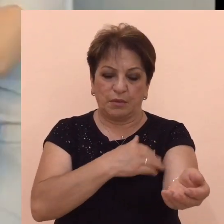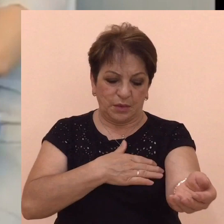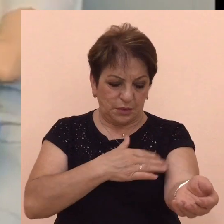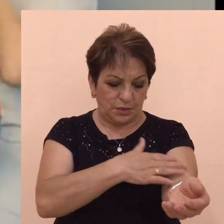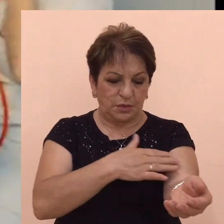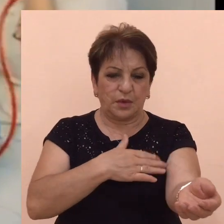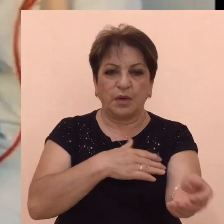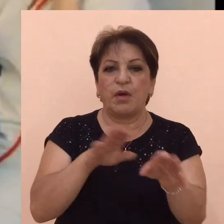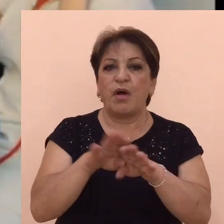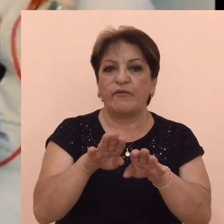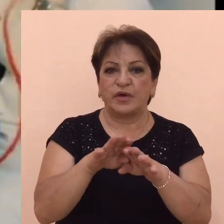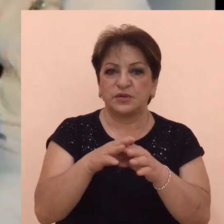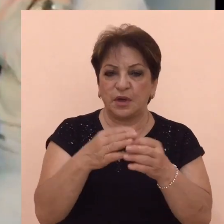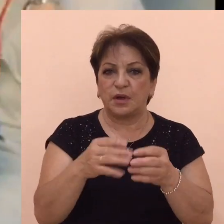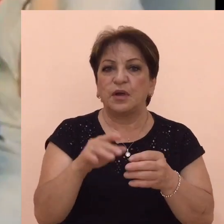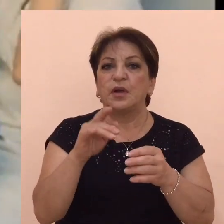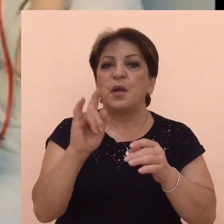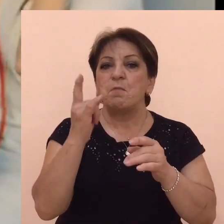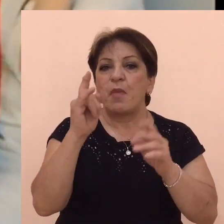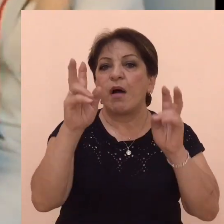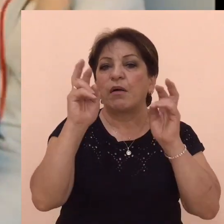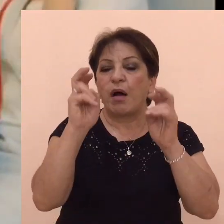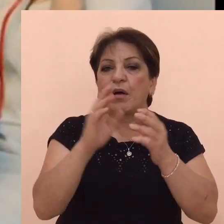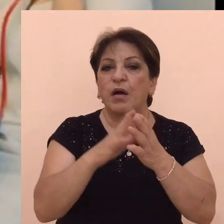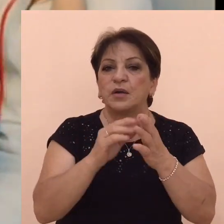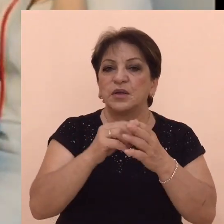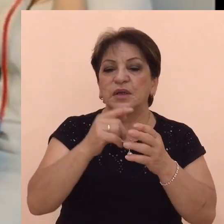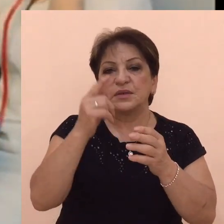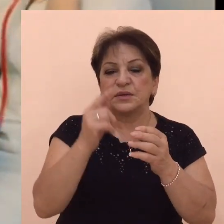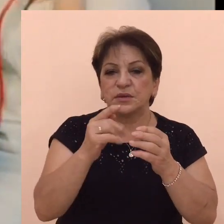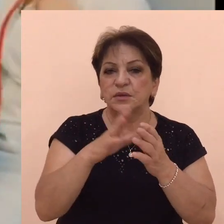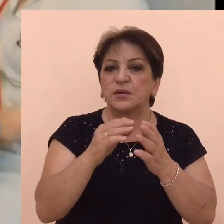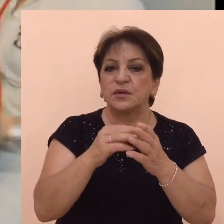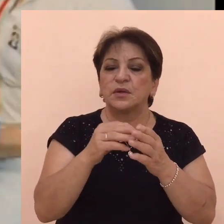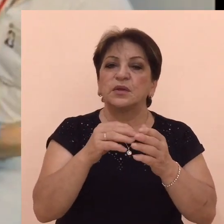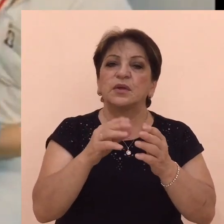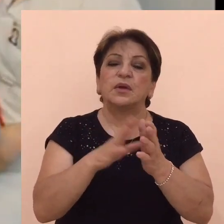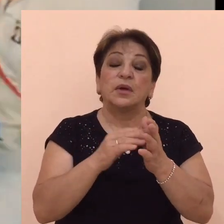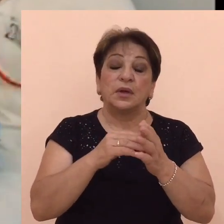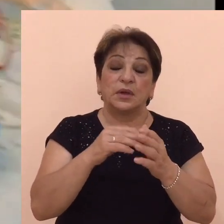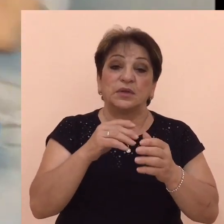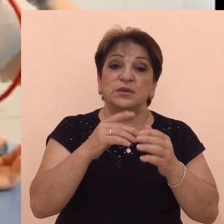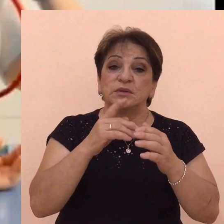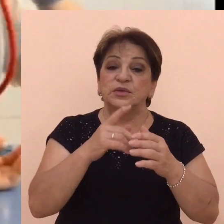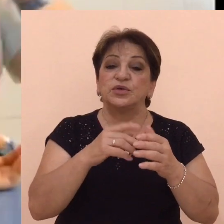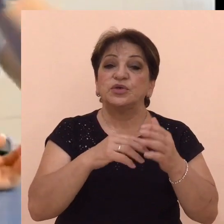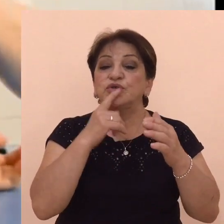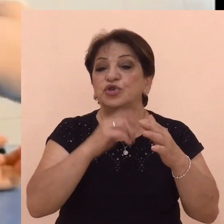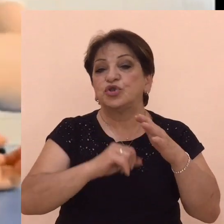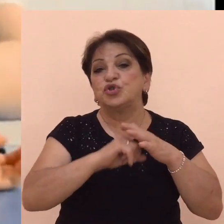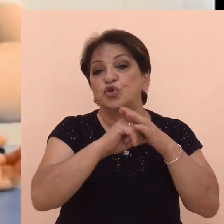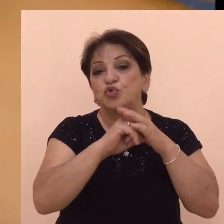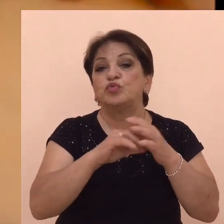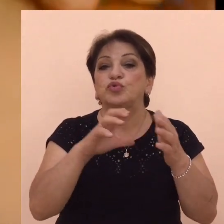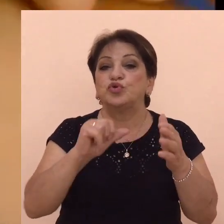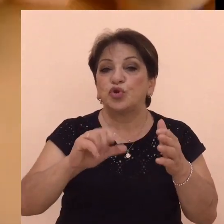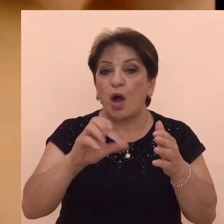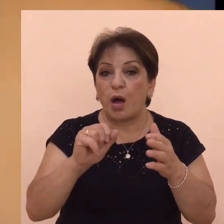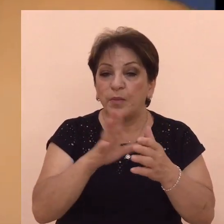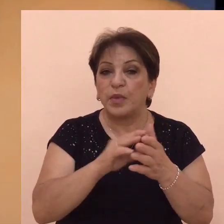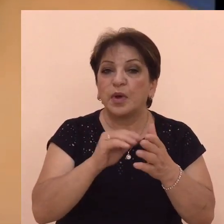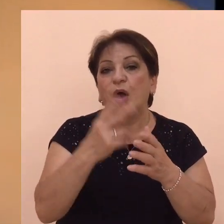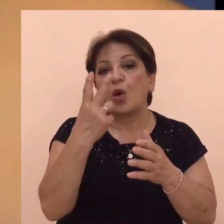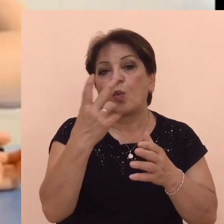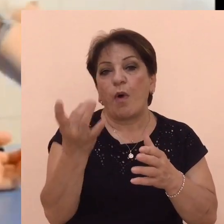են մանկական հատուկ բազկաչափեր, սնդիկային կամ սլաքային տոնոմետրեր։ Զարկերակային ճնշման չափումն իրականացվում է առնվազն 2